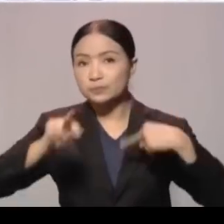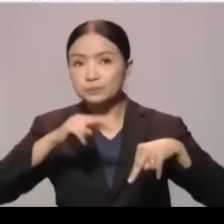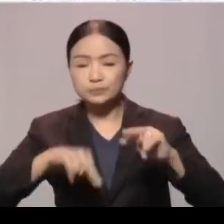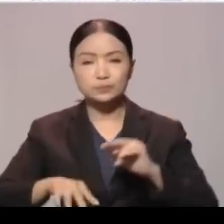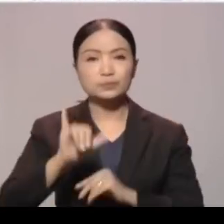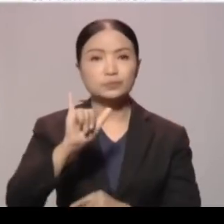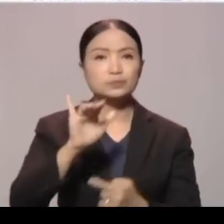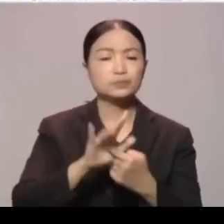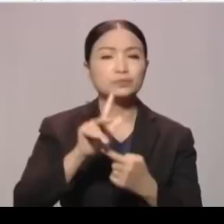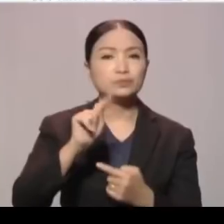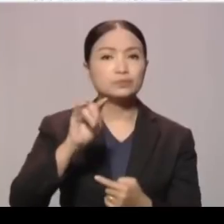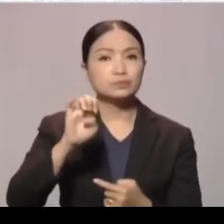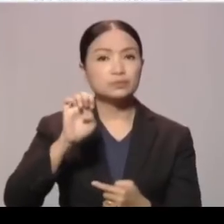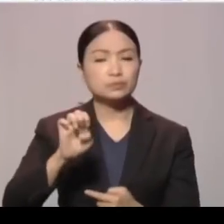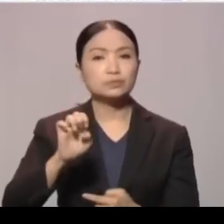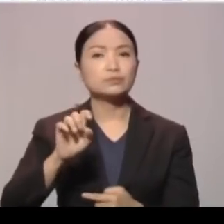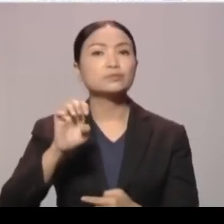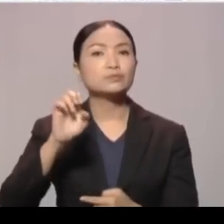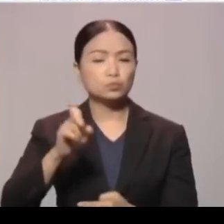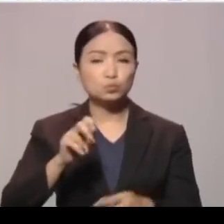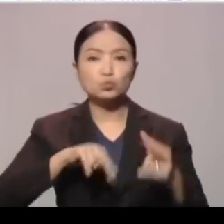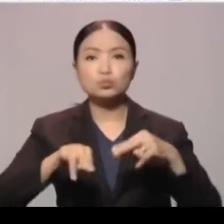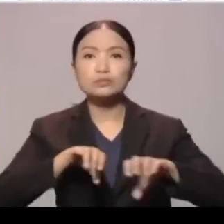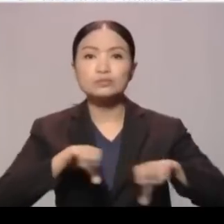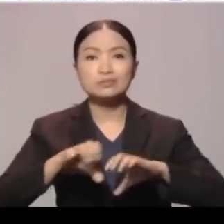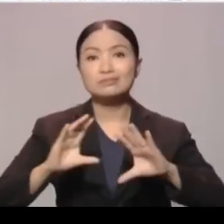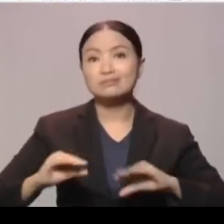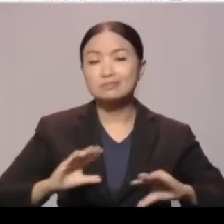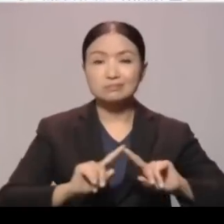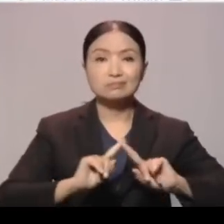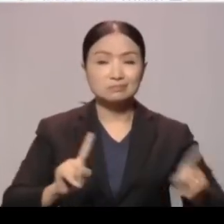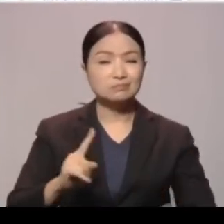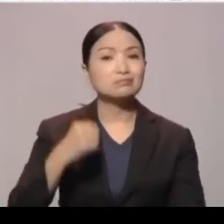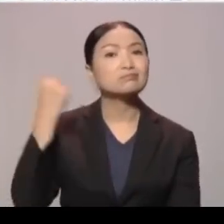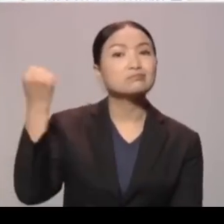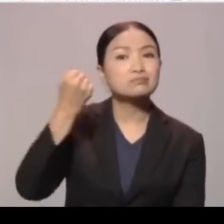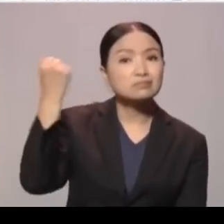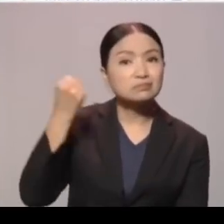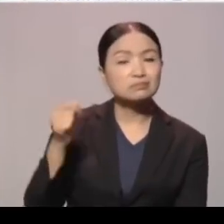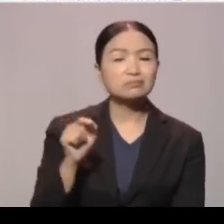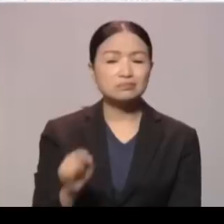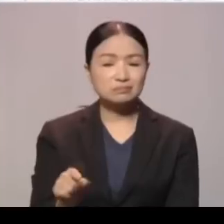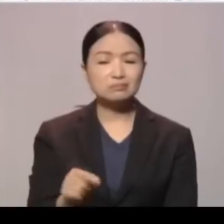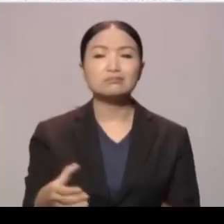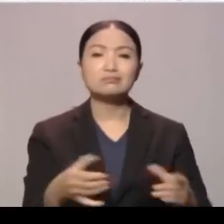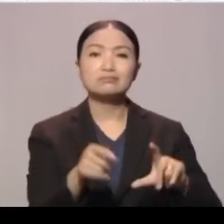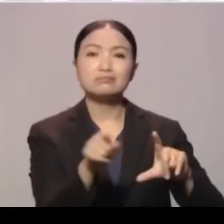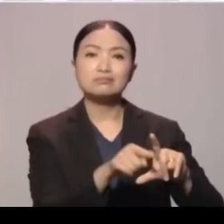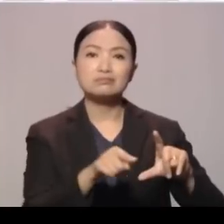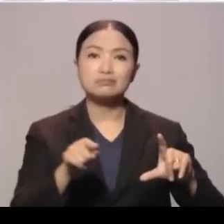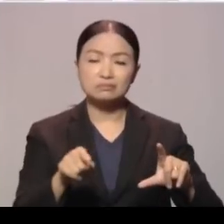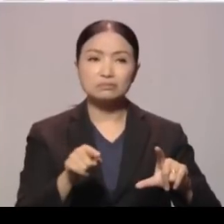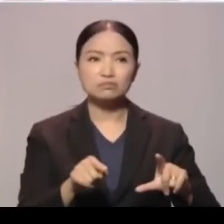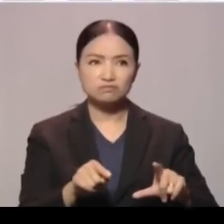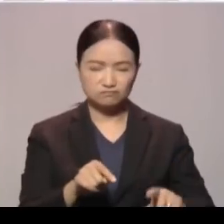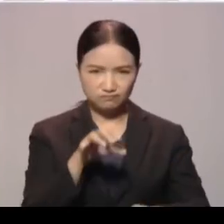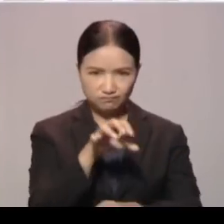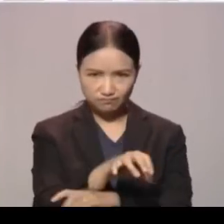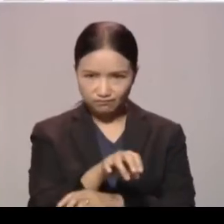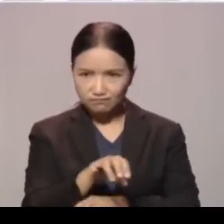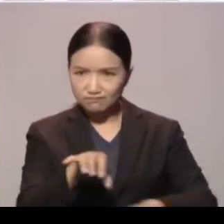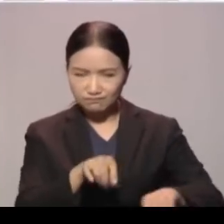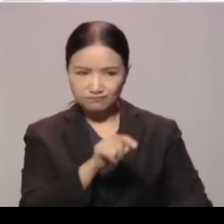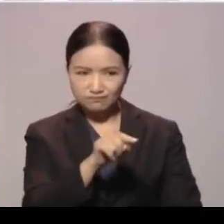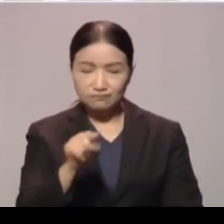ควบคุมการประชุมแต่ถ้าเกิดว่าเสียงในสภานะครับที่ก้าวไกลสามารถที่จะควบคุมได้จริงนะฮ